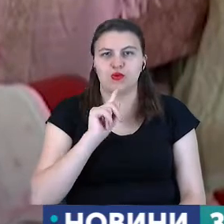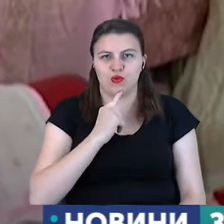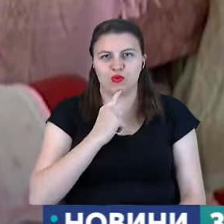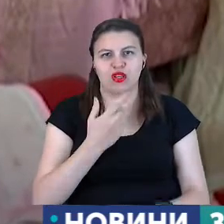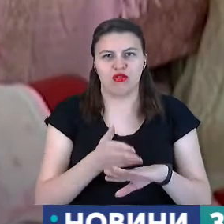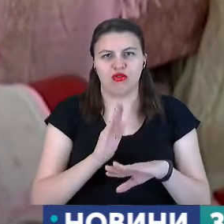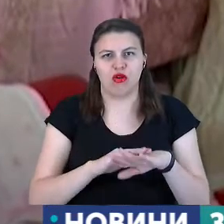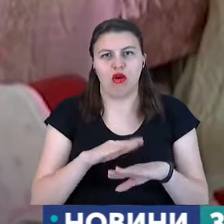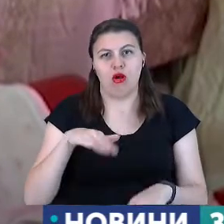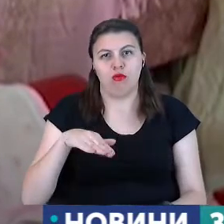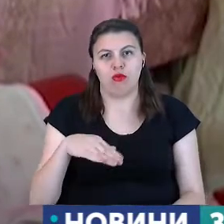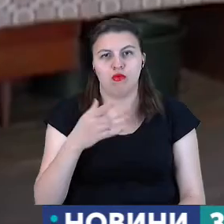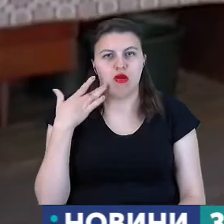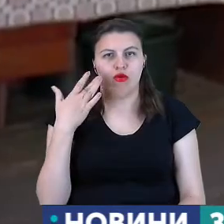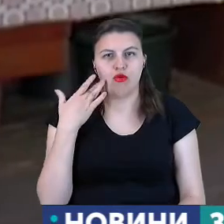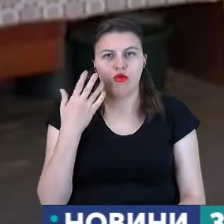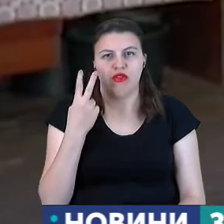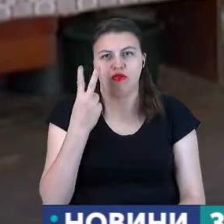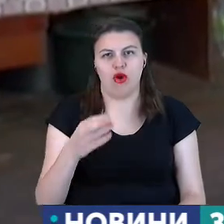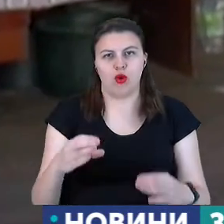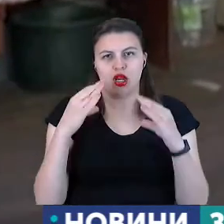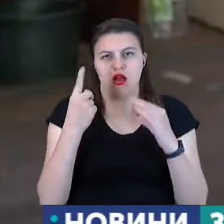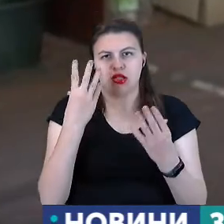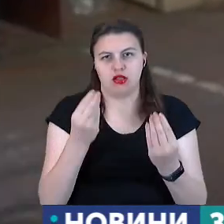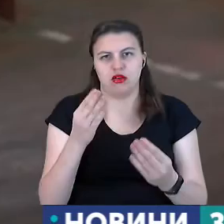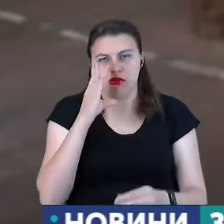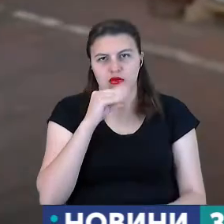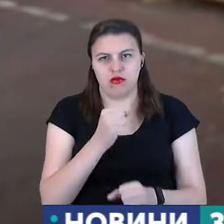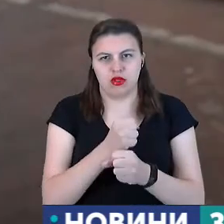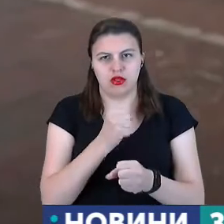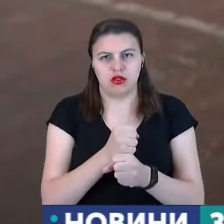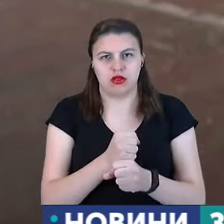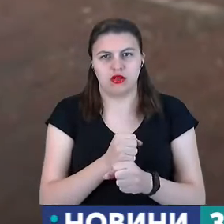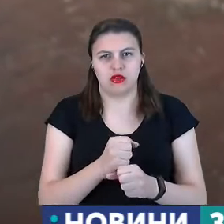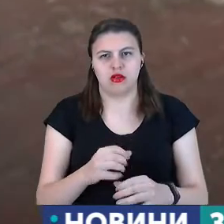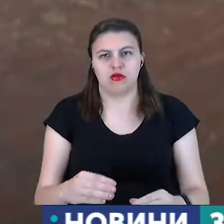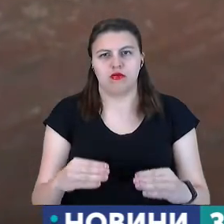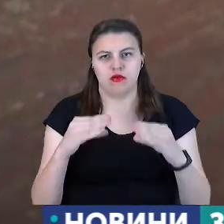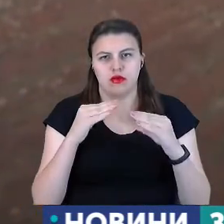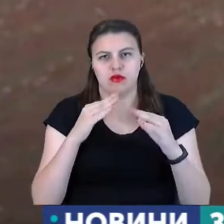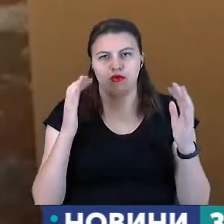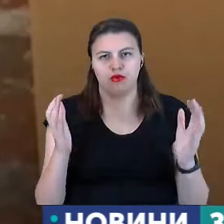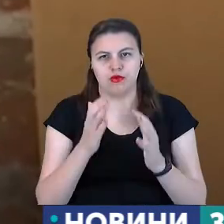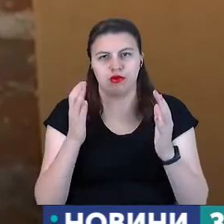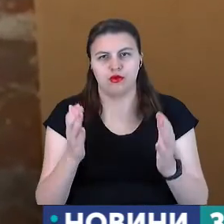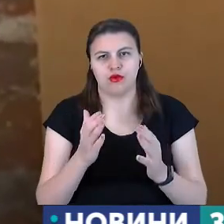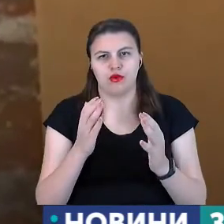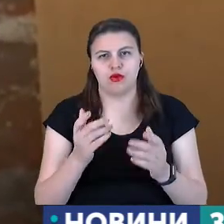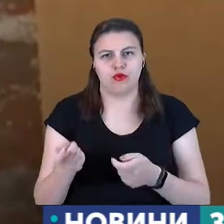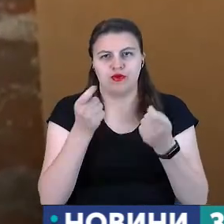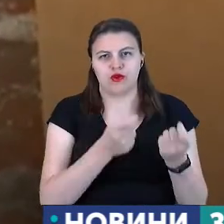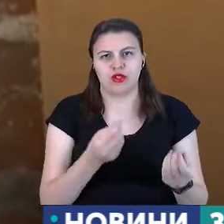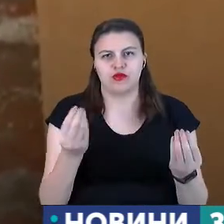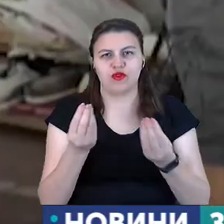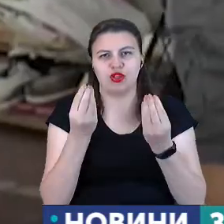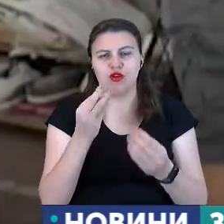наприклад, робили ми по два одіяла. Окрім сіток, подушок і ковдр, для бійців волонтери повезуть свіжі овочі, компоти та